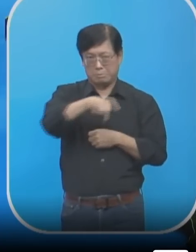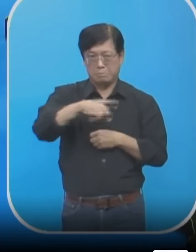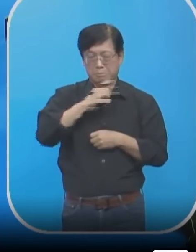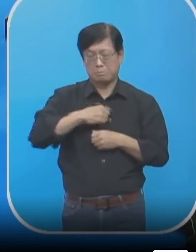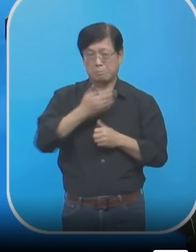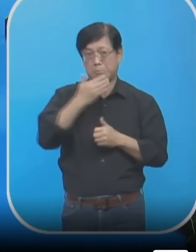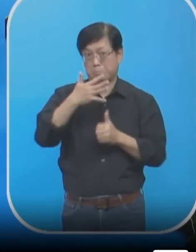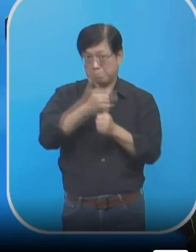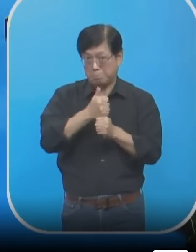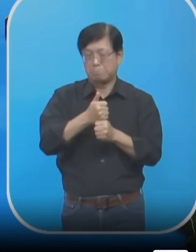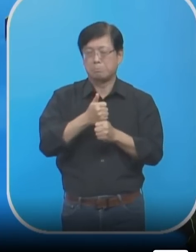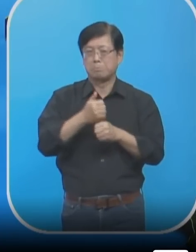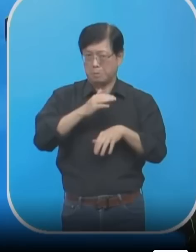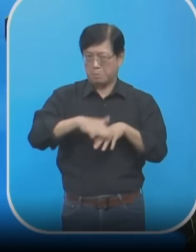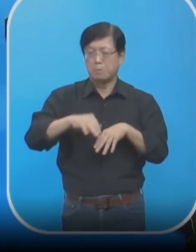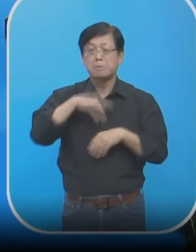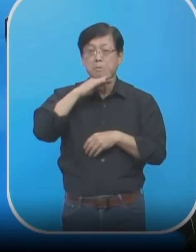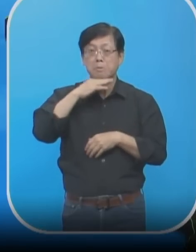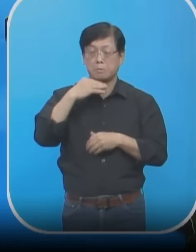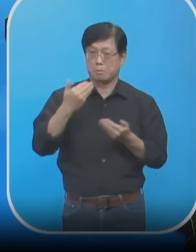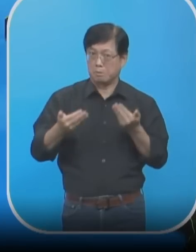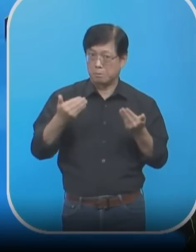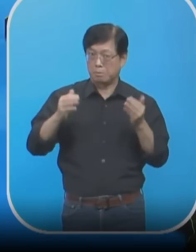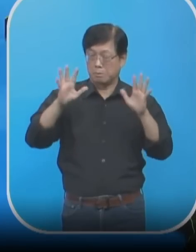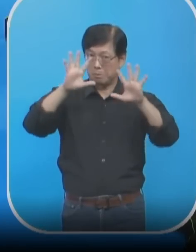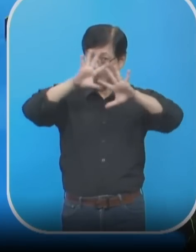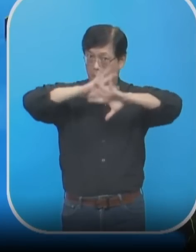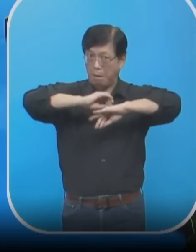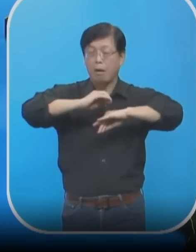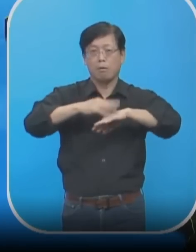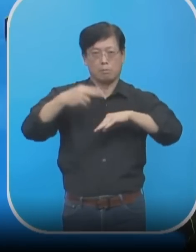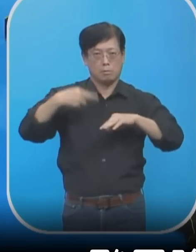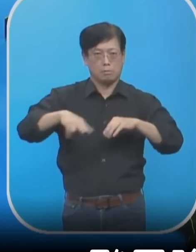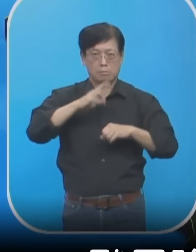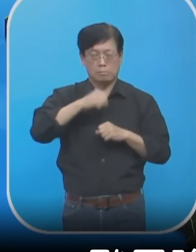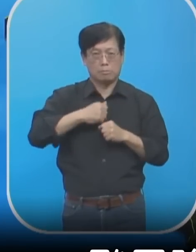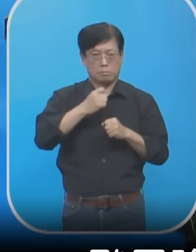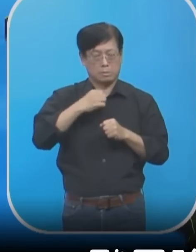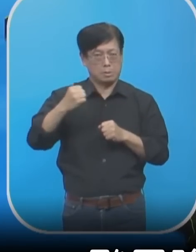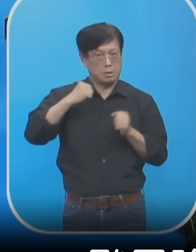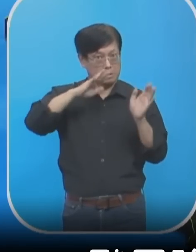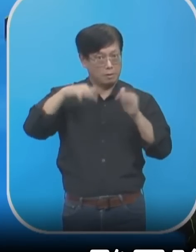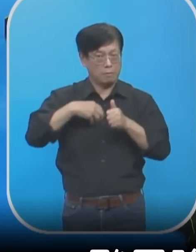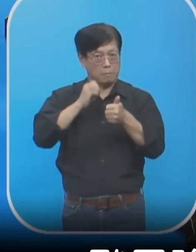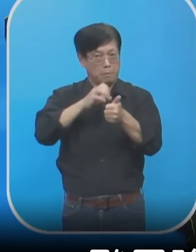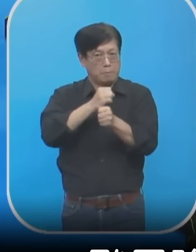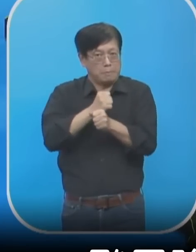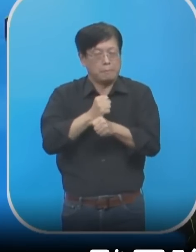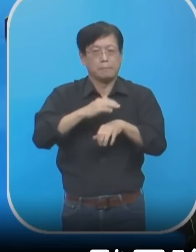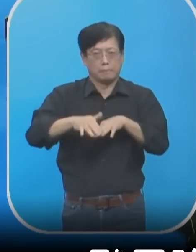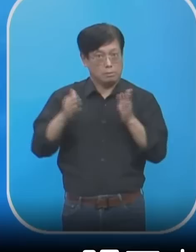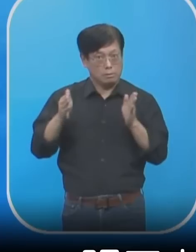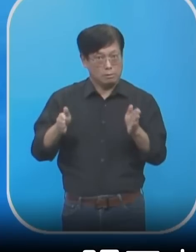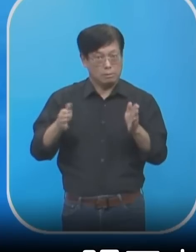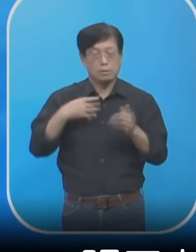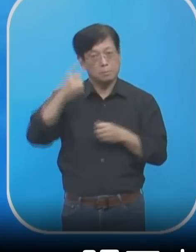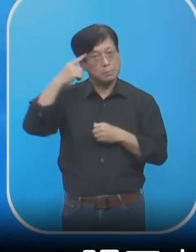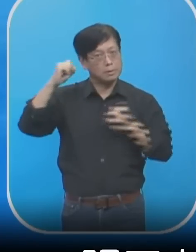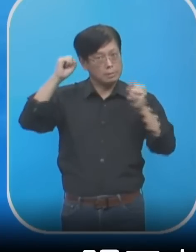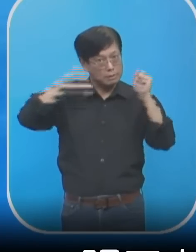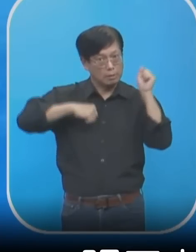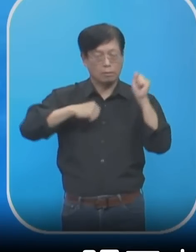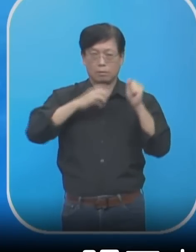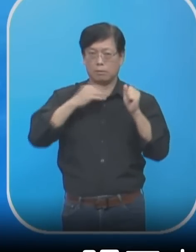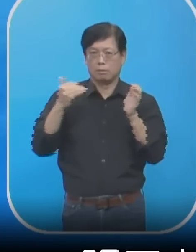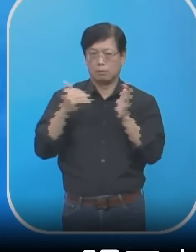署也不排除在稍晚，大概在晚间左右可能会发布到台风强风告警的及时讯息，提醒当地。明天上